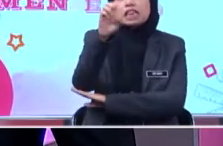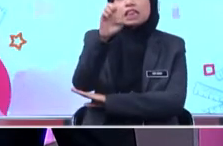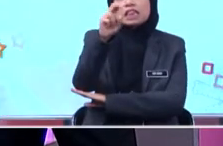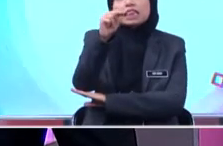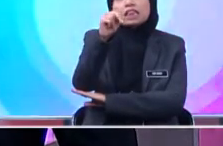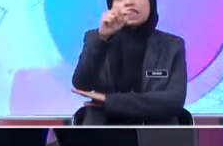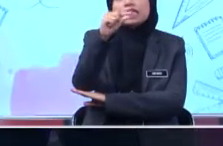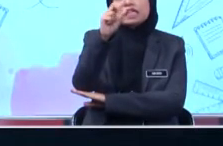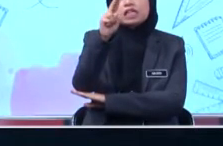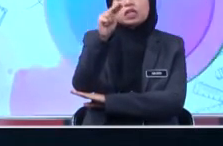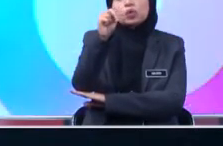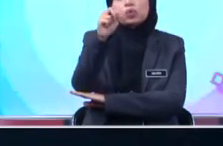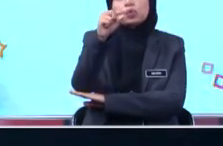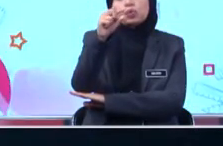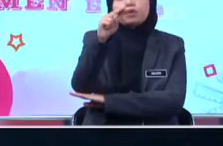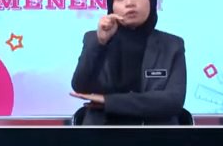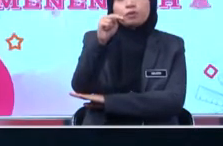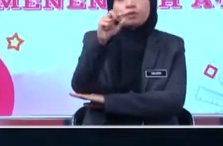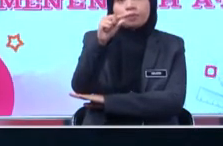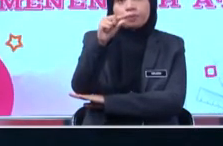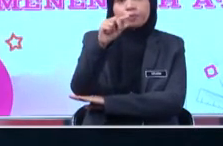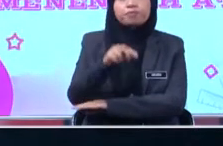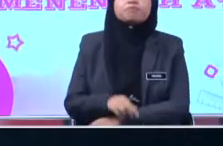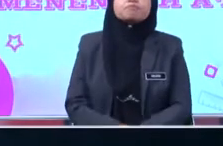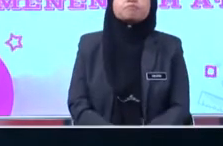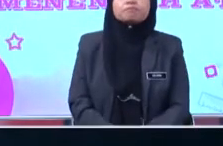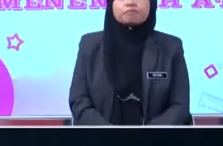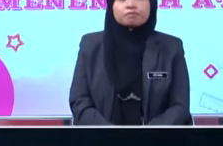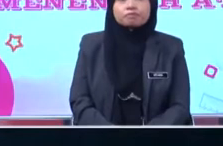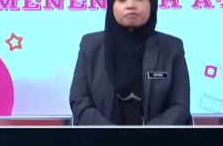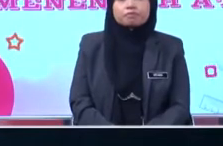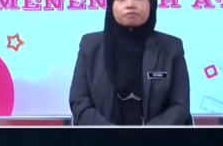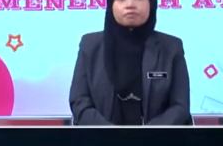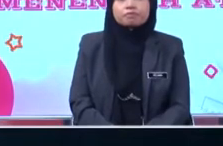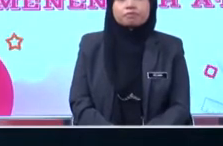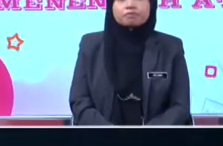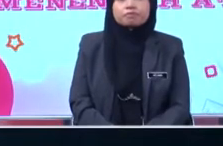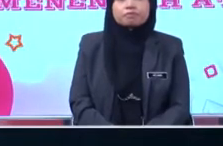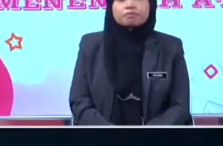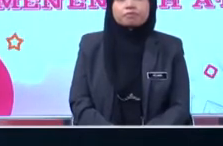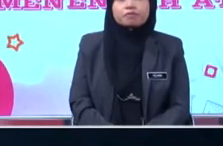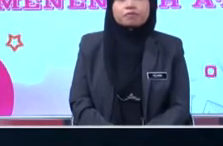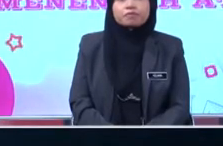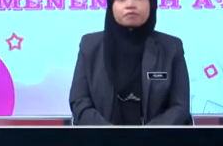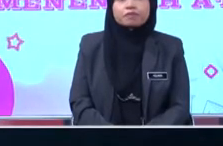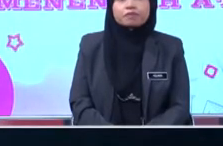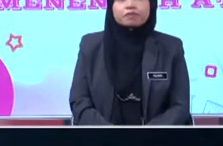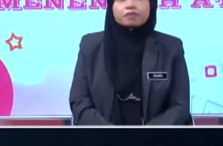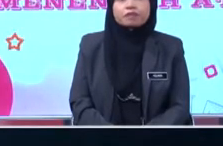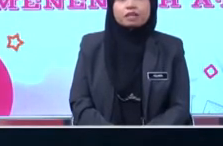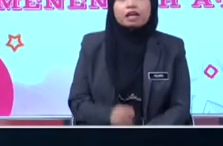Anjay nakum I'm zainah kumna dan